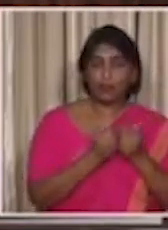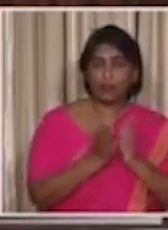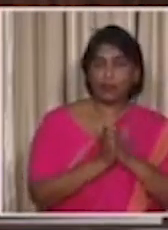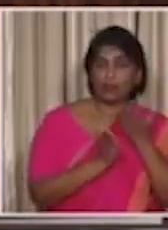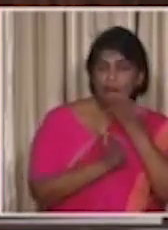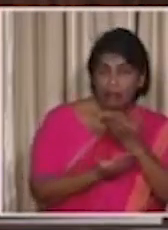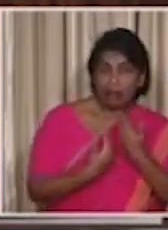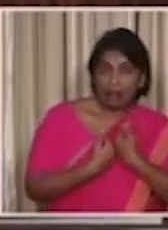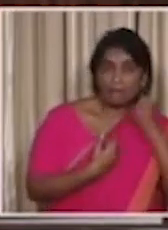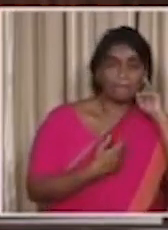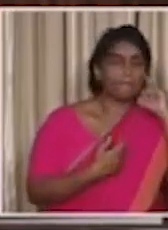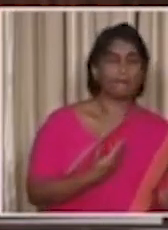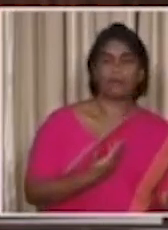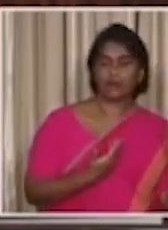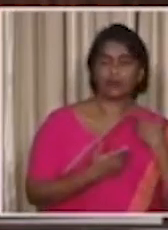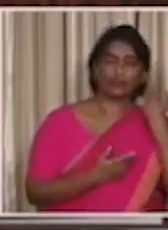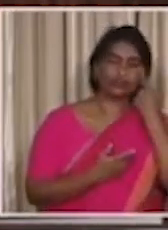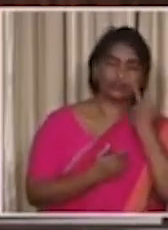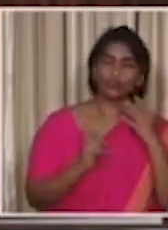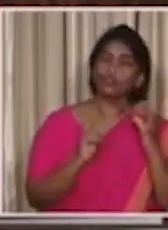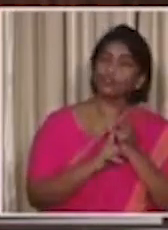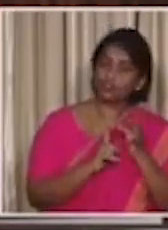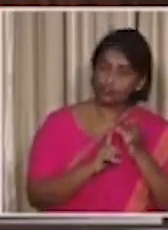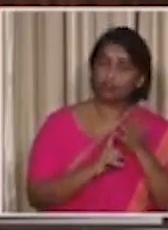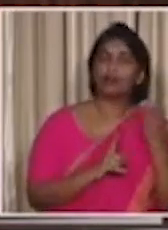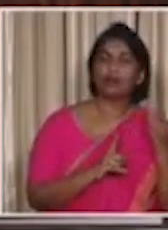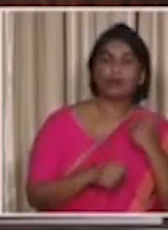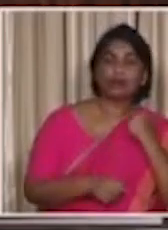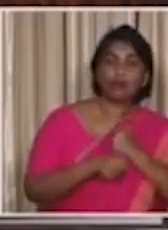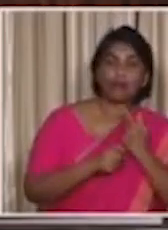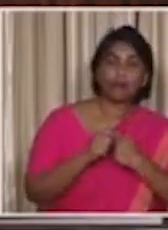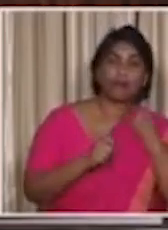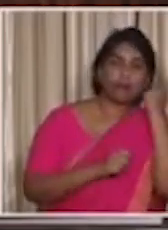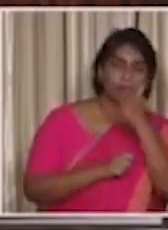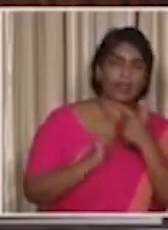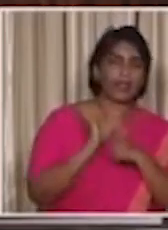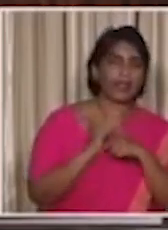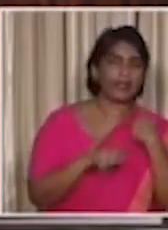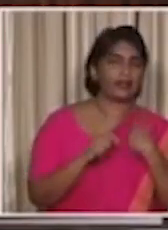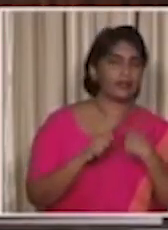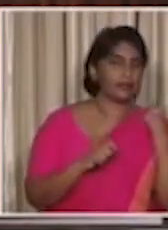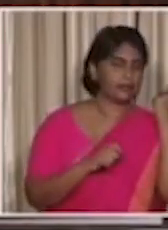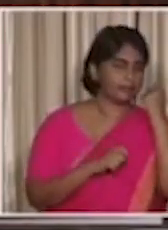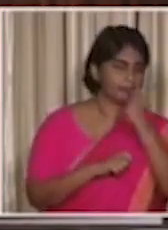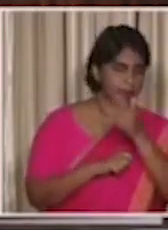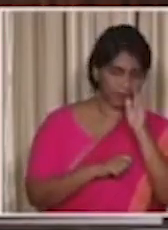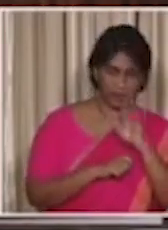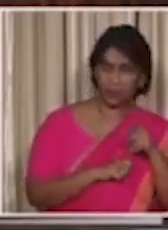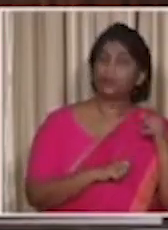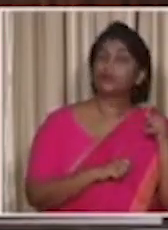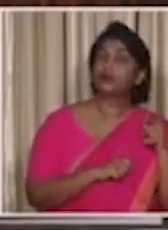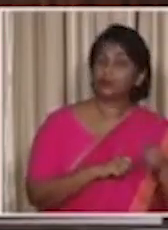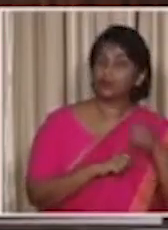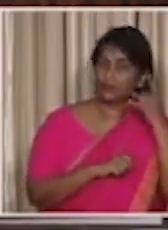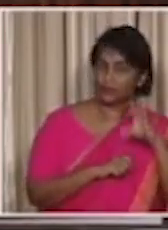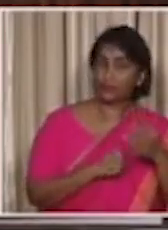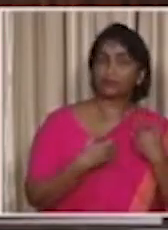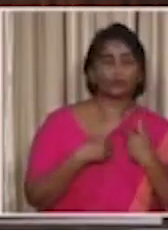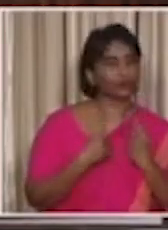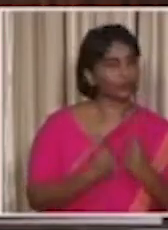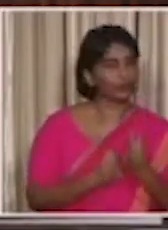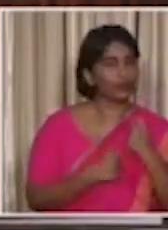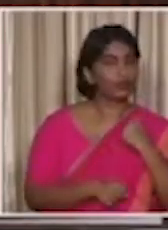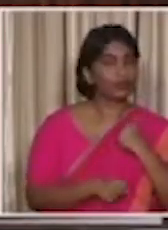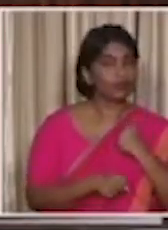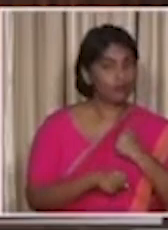නැහැ. අන්ත අසන දිලින්දා පවා මේ ආයතන නඩුත්තු කරන්නට වියදමක් දරන්නට වෙලා තිබෙනවා. ඒ නිසා අපි වහාම